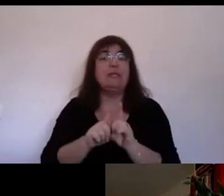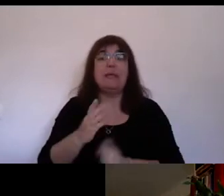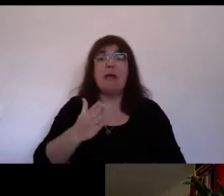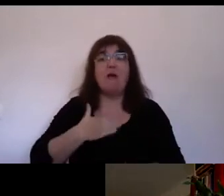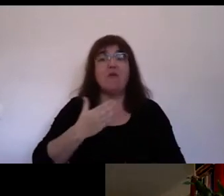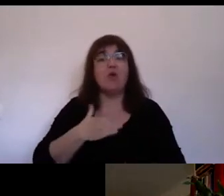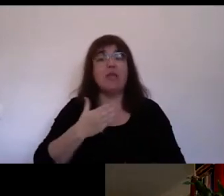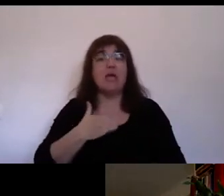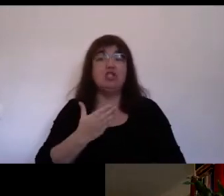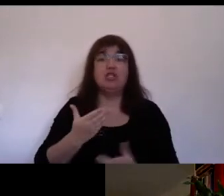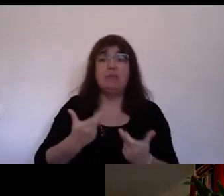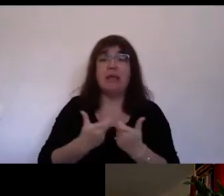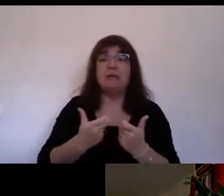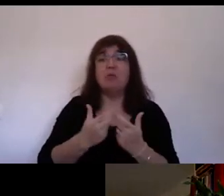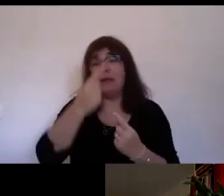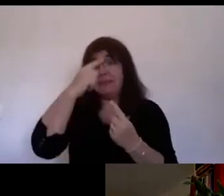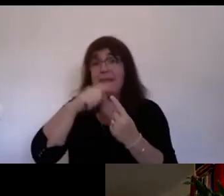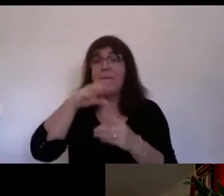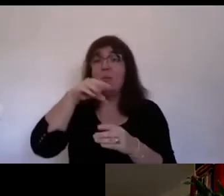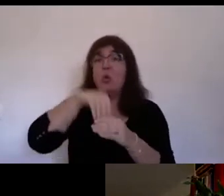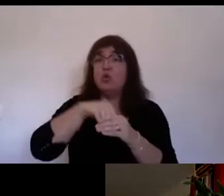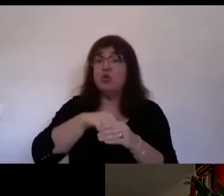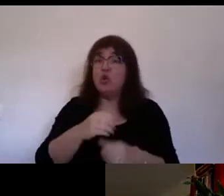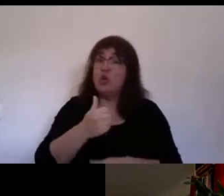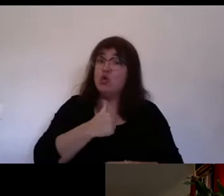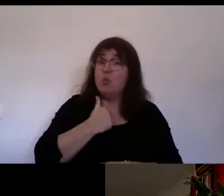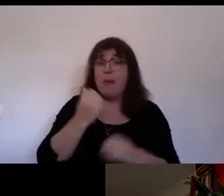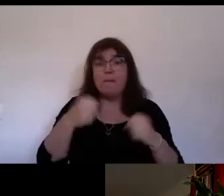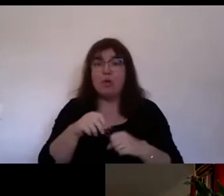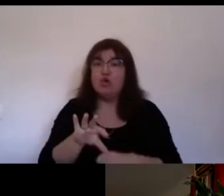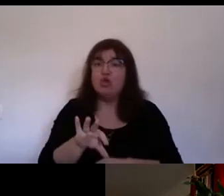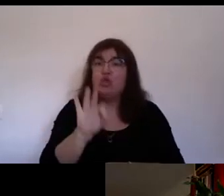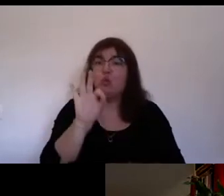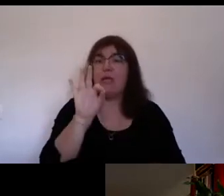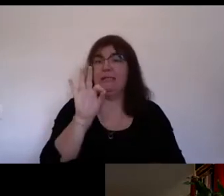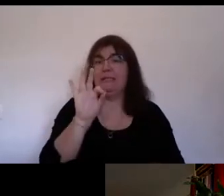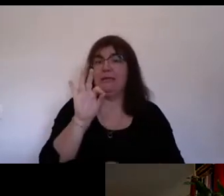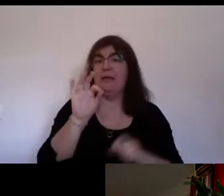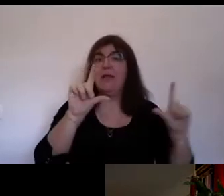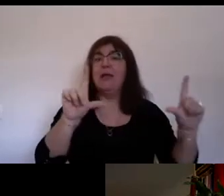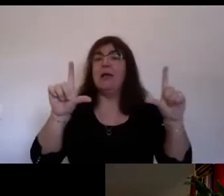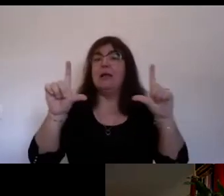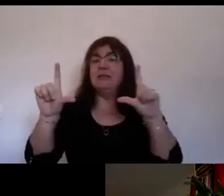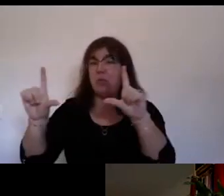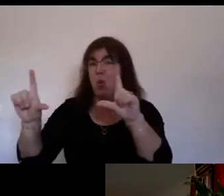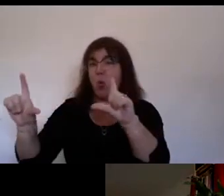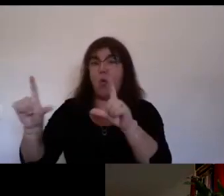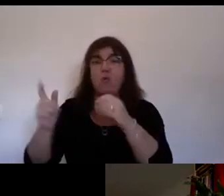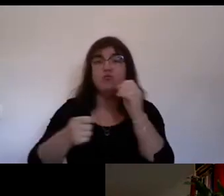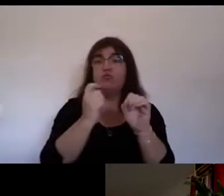le choix idéal d'œuvres sans tenir compte des contraintes dues au changement d'accrochage, au